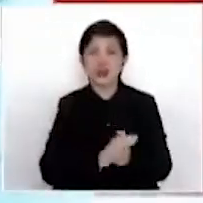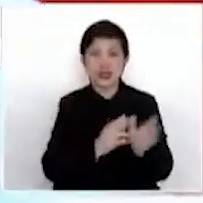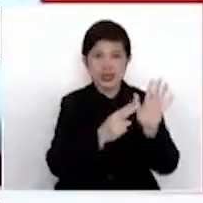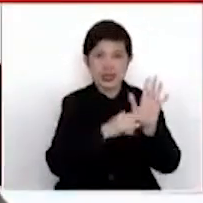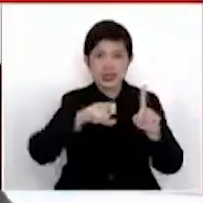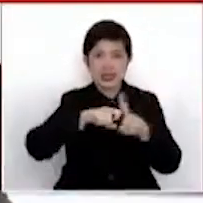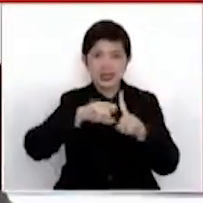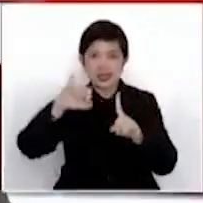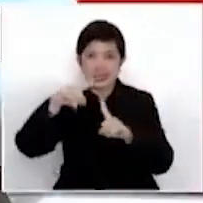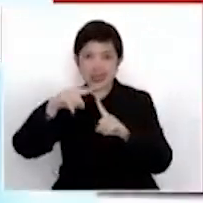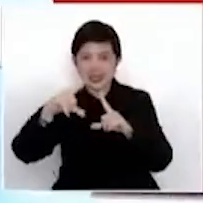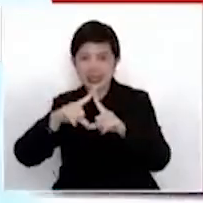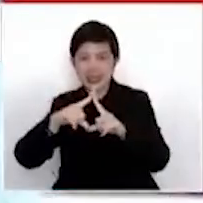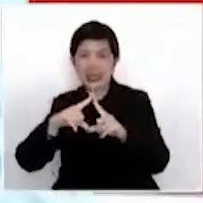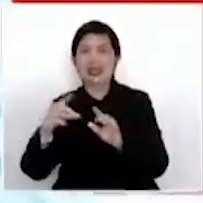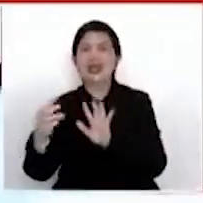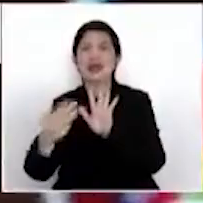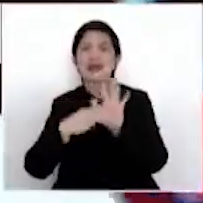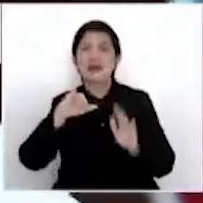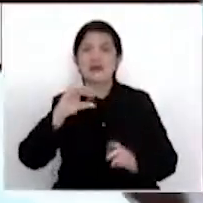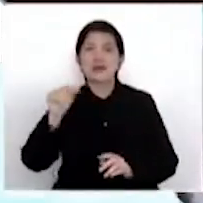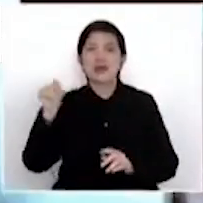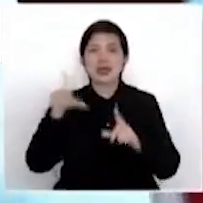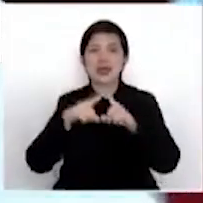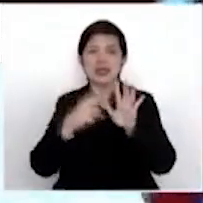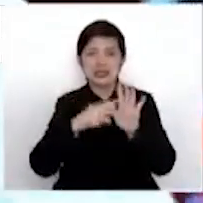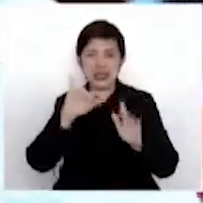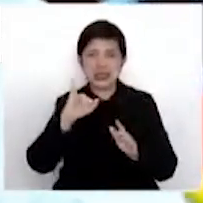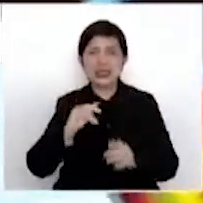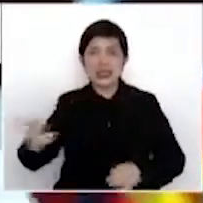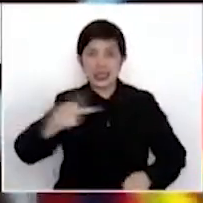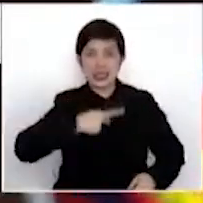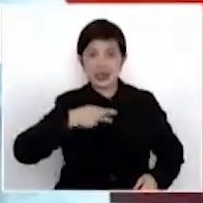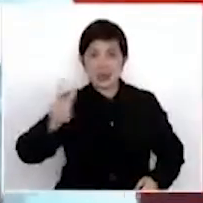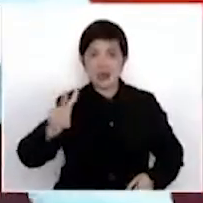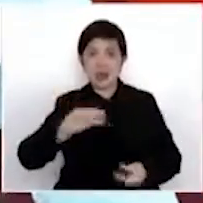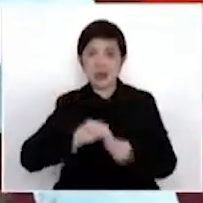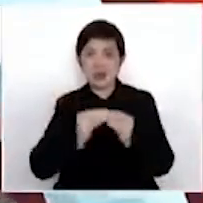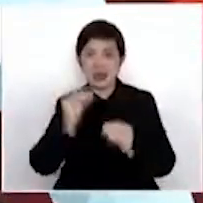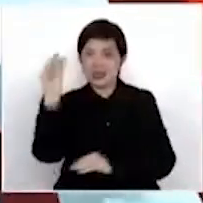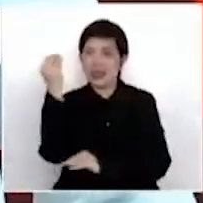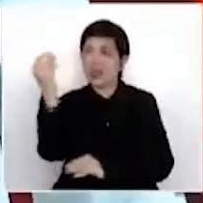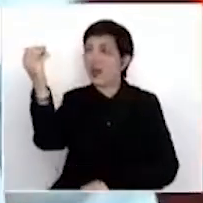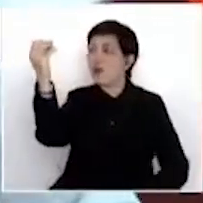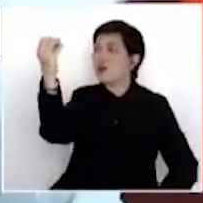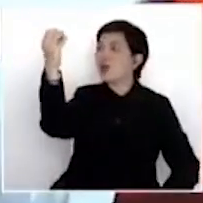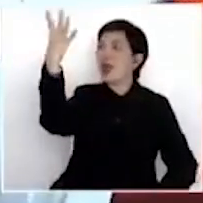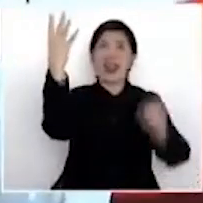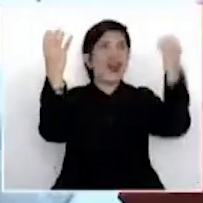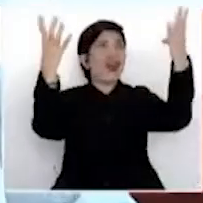misarni Nikita Willy ni kita berdua bakal bikin Jakarta menyala